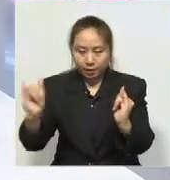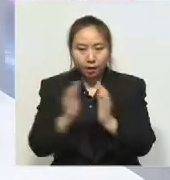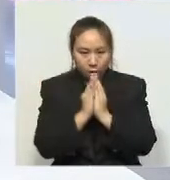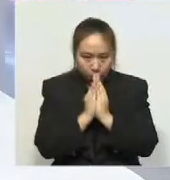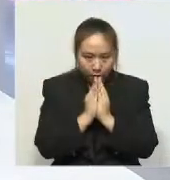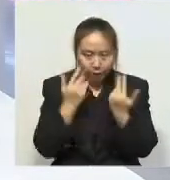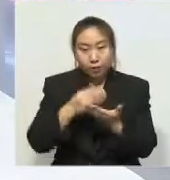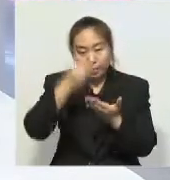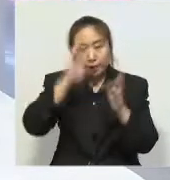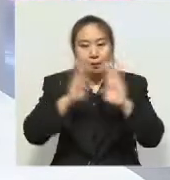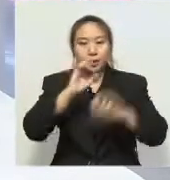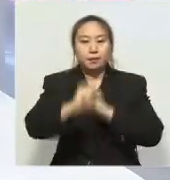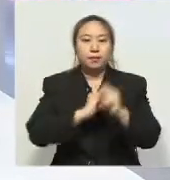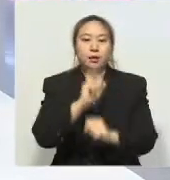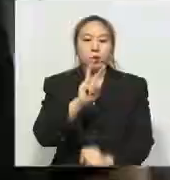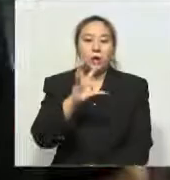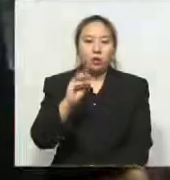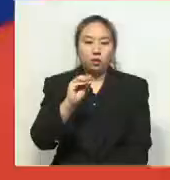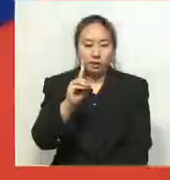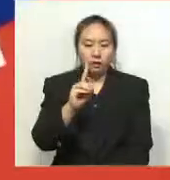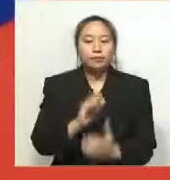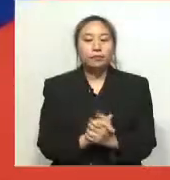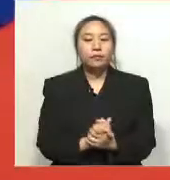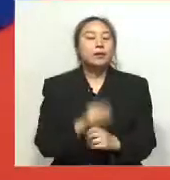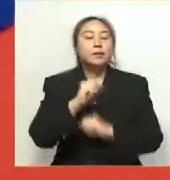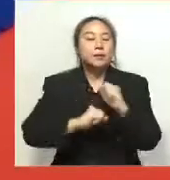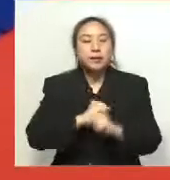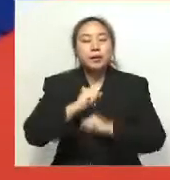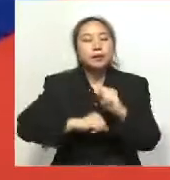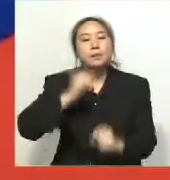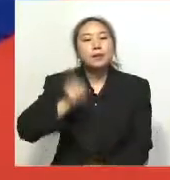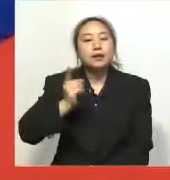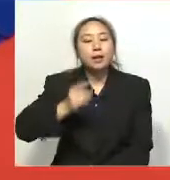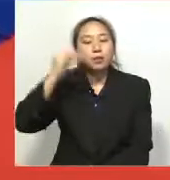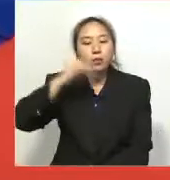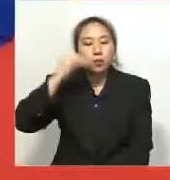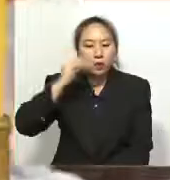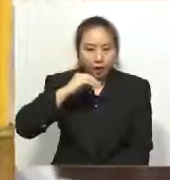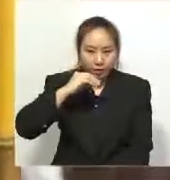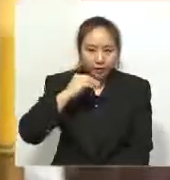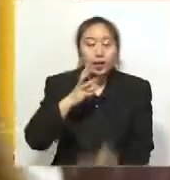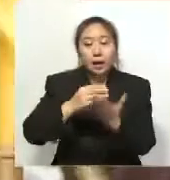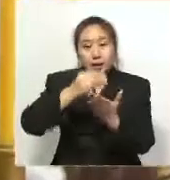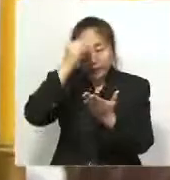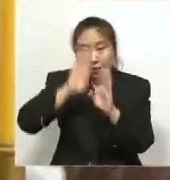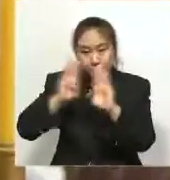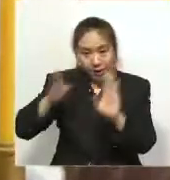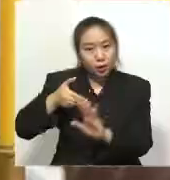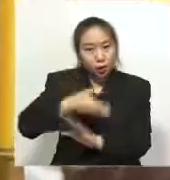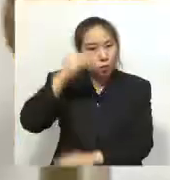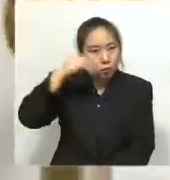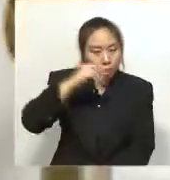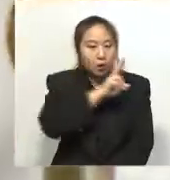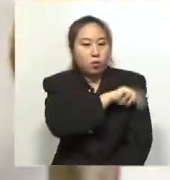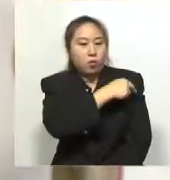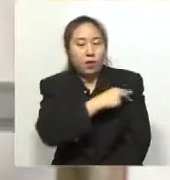า2561ค่ะซึ่งก็นับว่าเป็นประจำทุกปีนะคะก่อนเปิดภาคการเรียนการศึกษาที่ทางโรงพยาบาลจุ